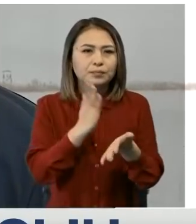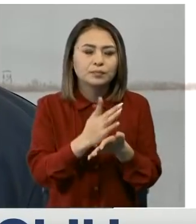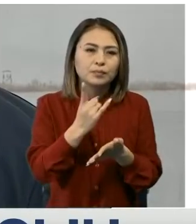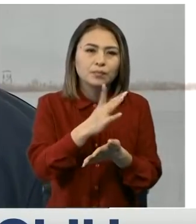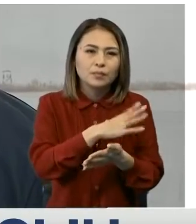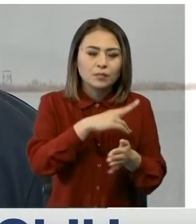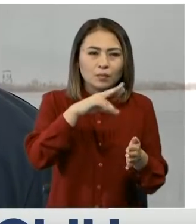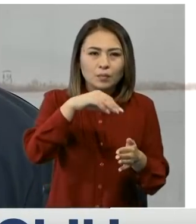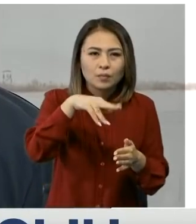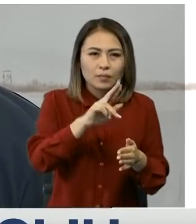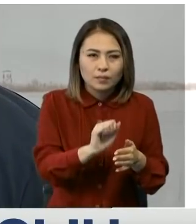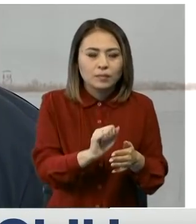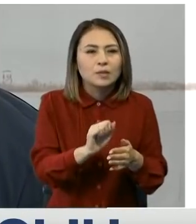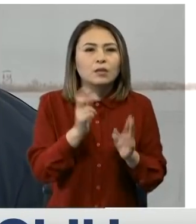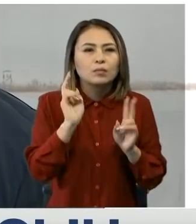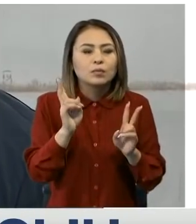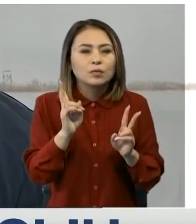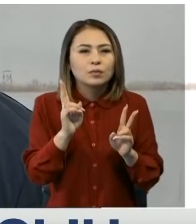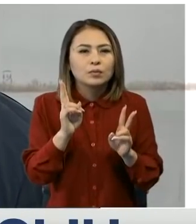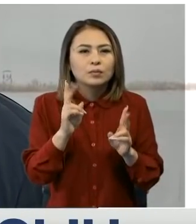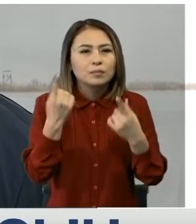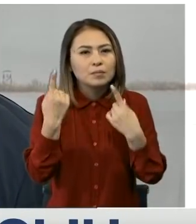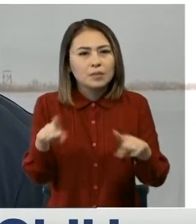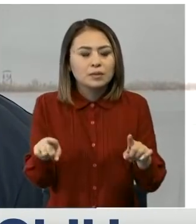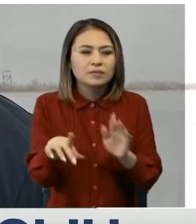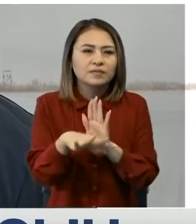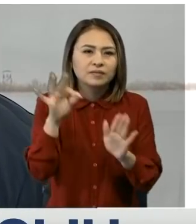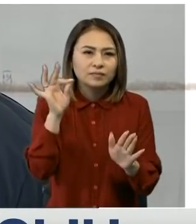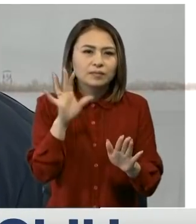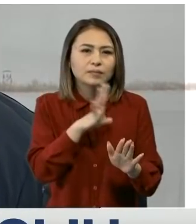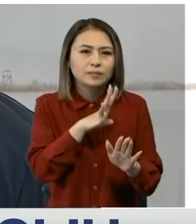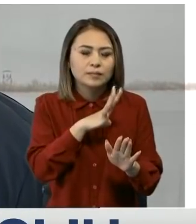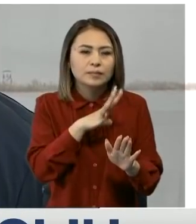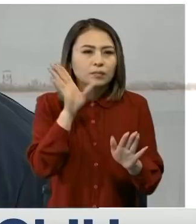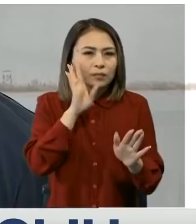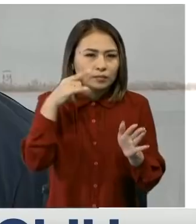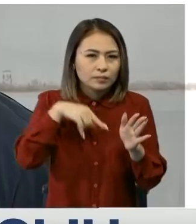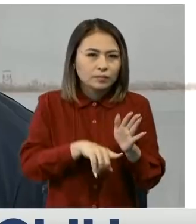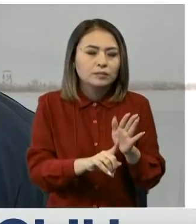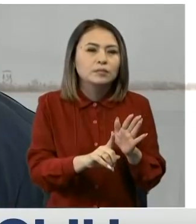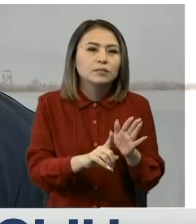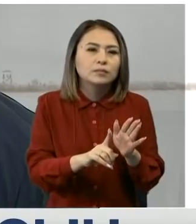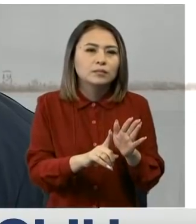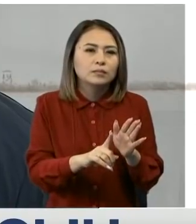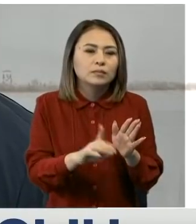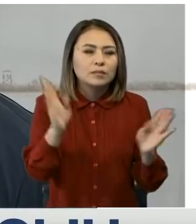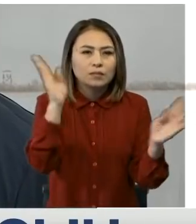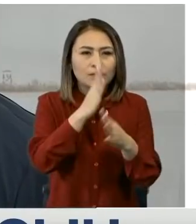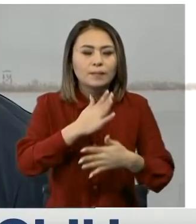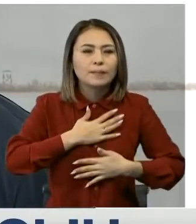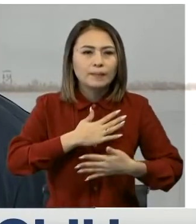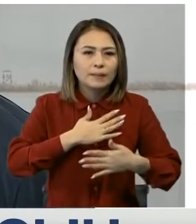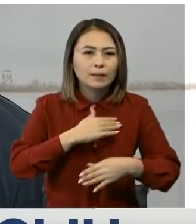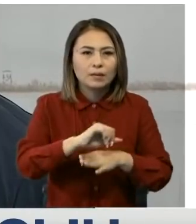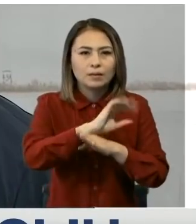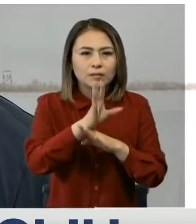міне помпамен, біреуі басқа әсердемен келтіріп, әйтеуір судын асында авалмен қамтамасы